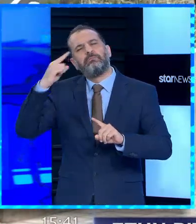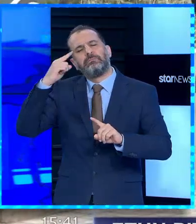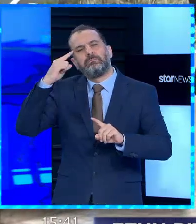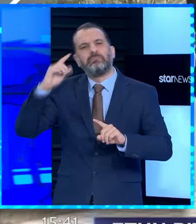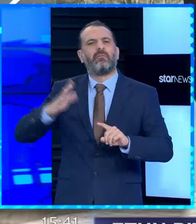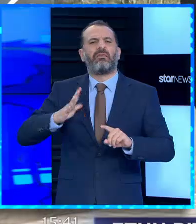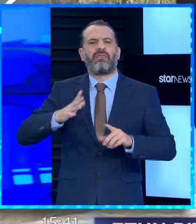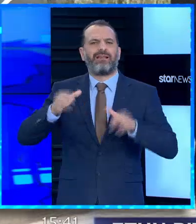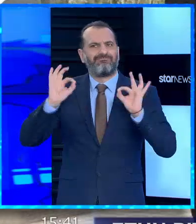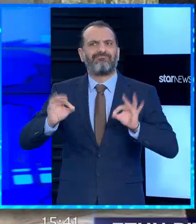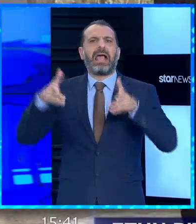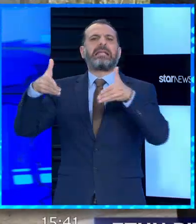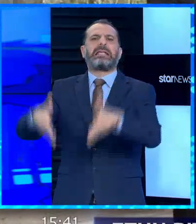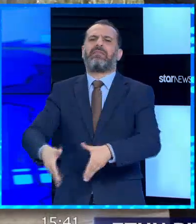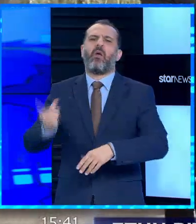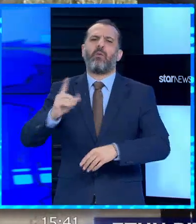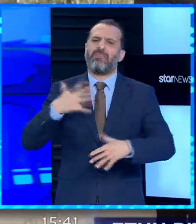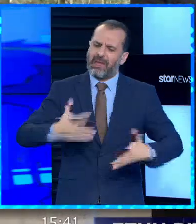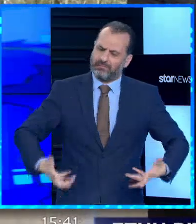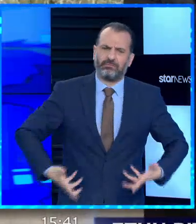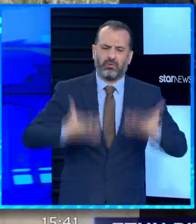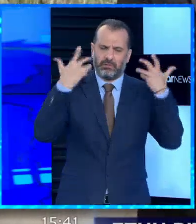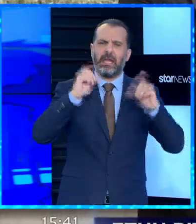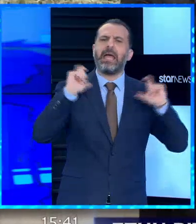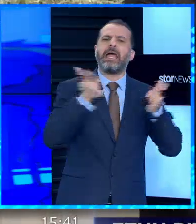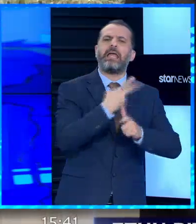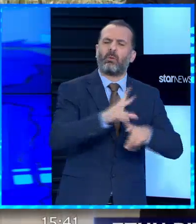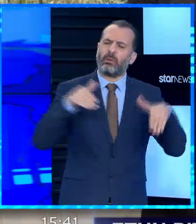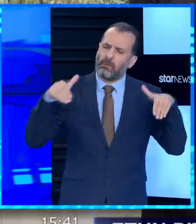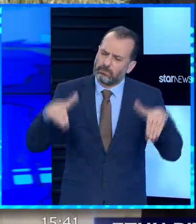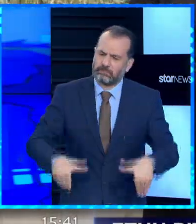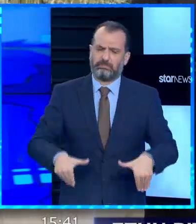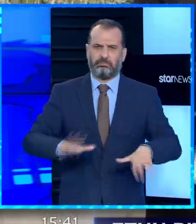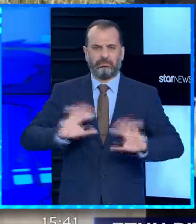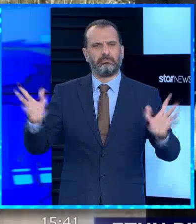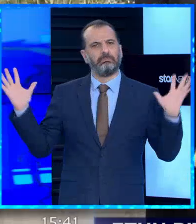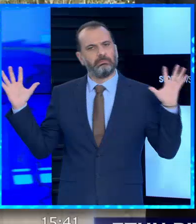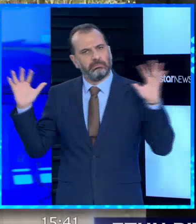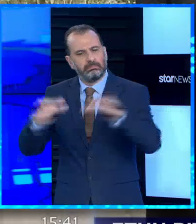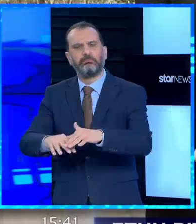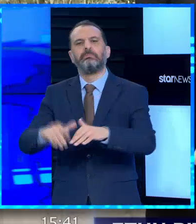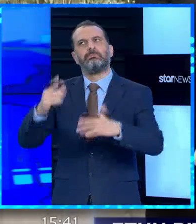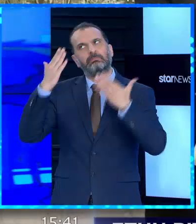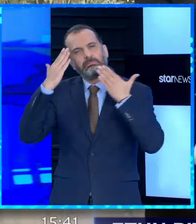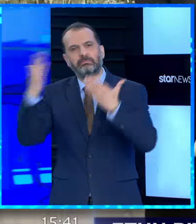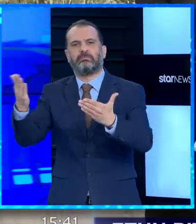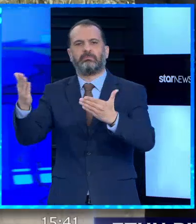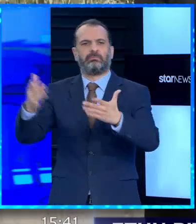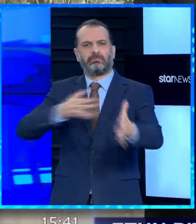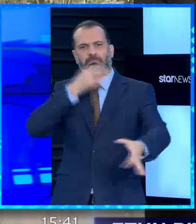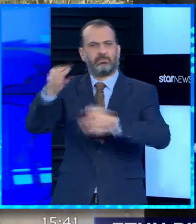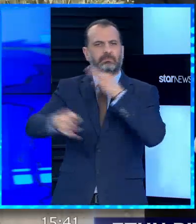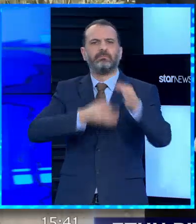γίνει κανονική κηδεία, αλλά να αποτεφρωθεί, κάτι που έγινε απόλυτα σεβαστό από τους σκύους του. Συγκινητική ήταν η στιγμή του ίστατου αποχαιρετισμού με